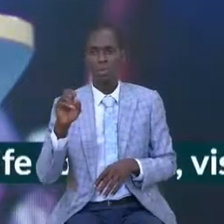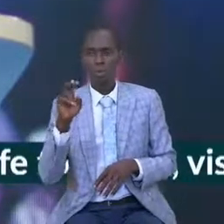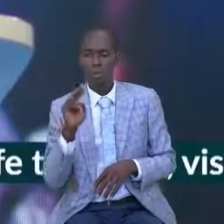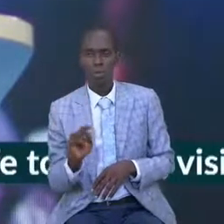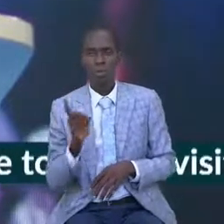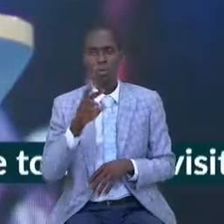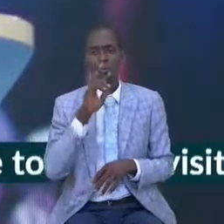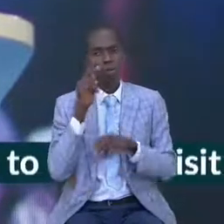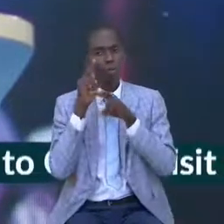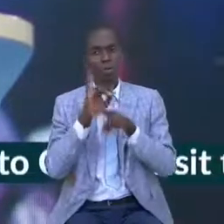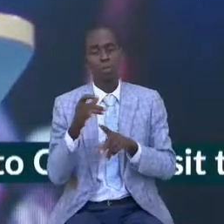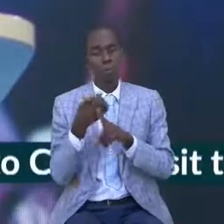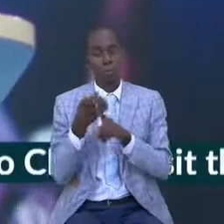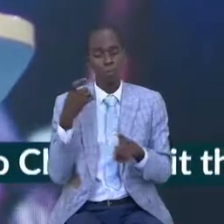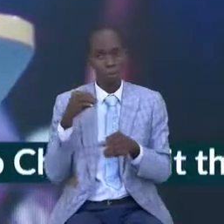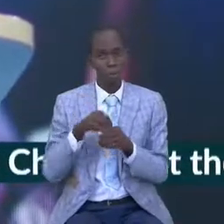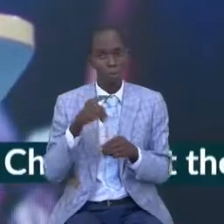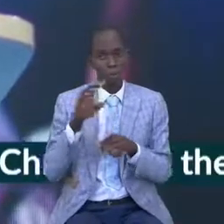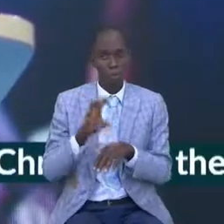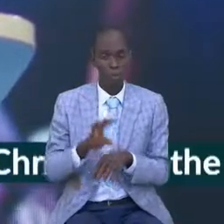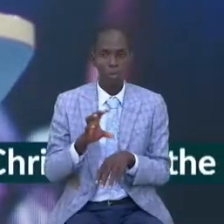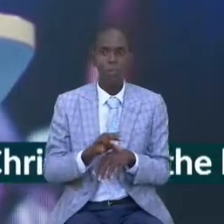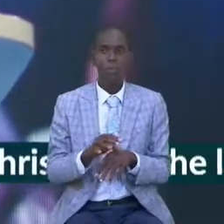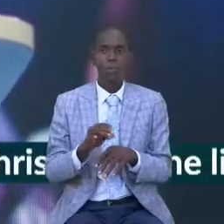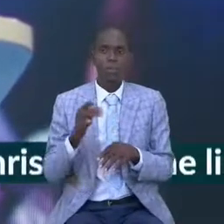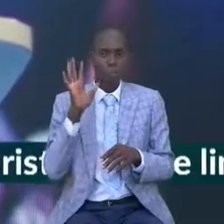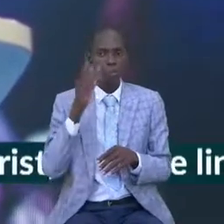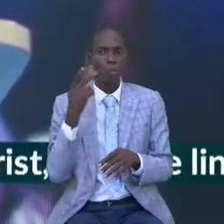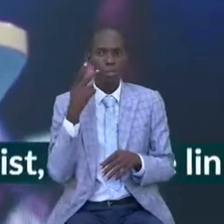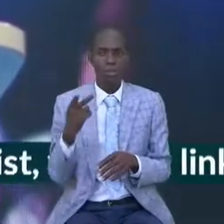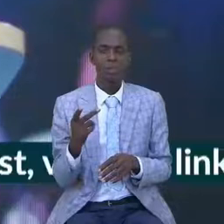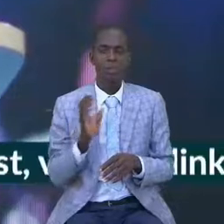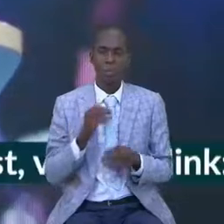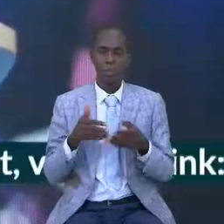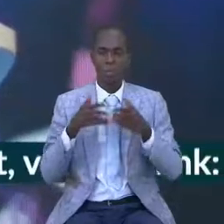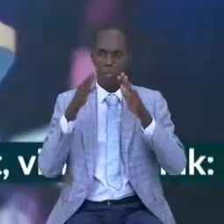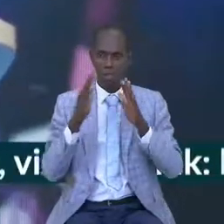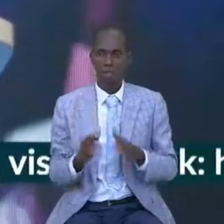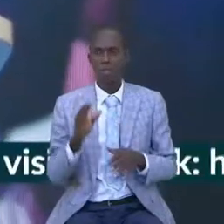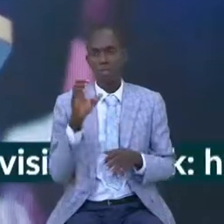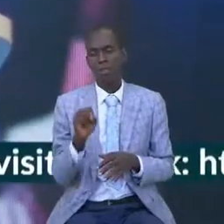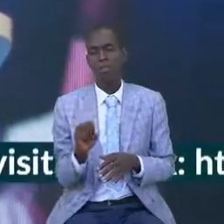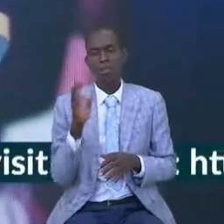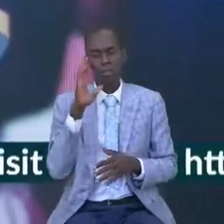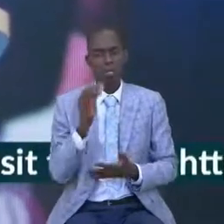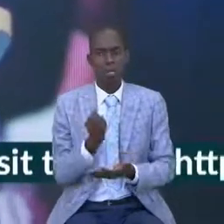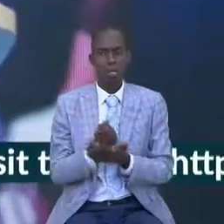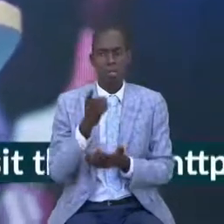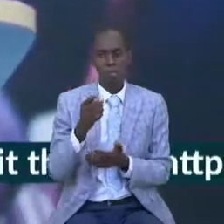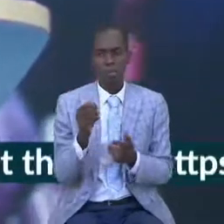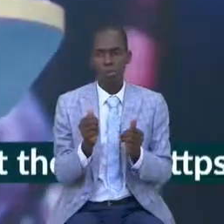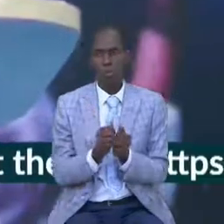ils vont vous donner une fiche à remplir. On se réjouit avec toi parce que tu es sauvé.